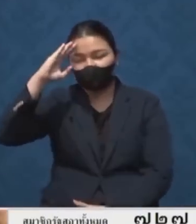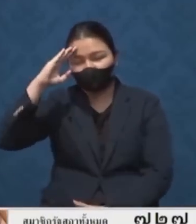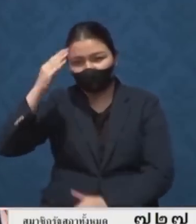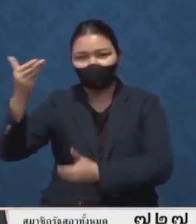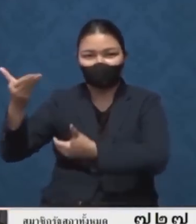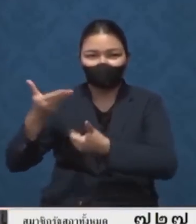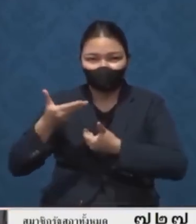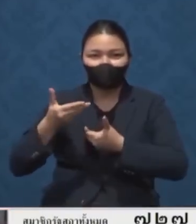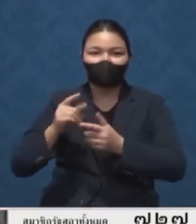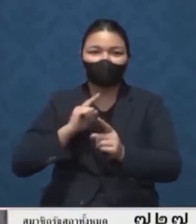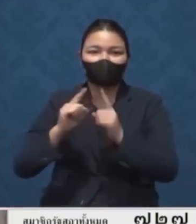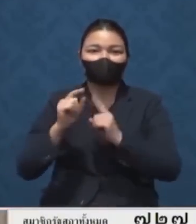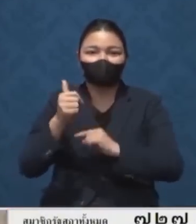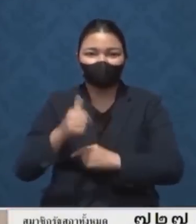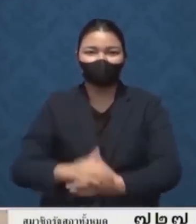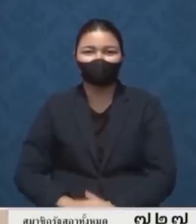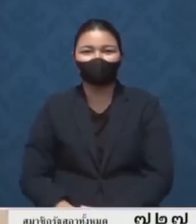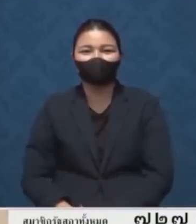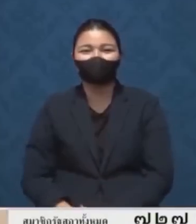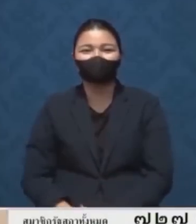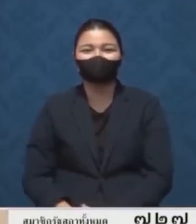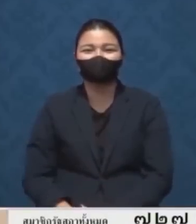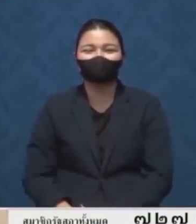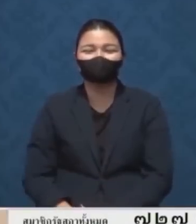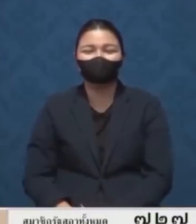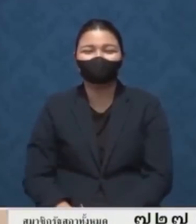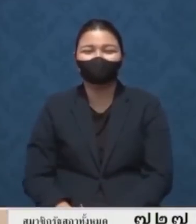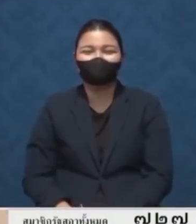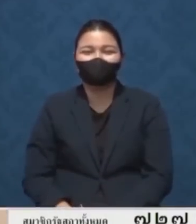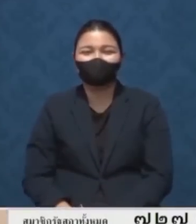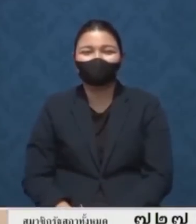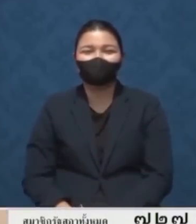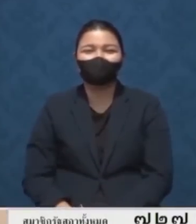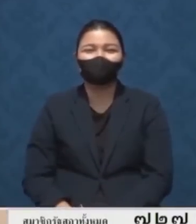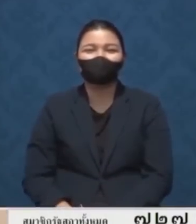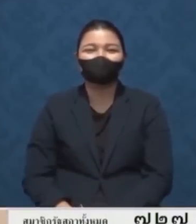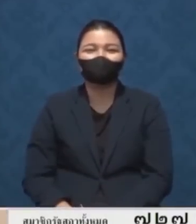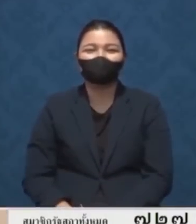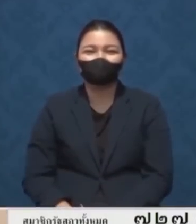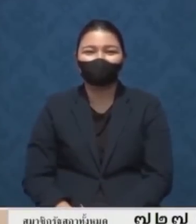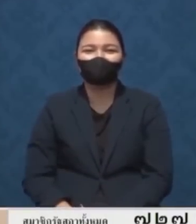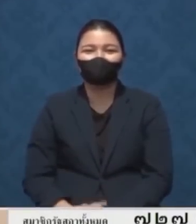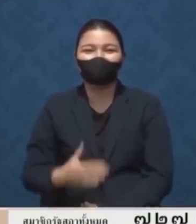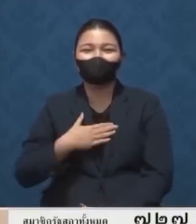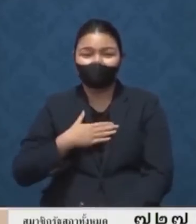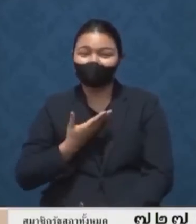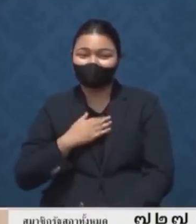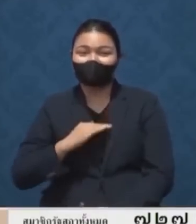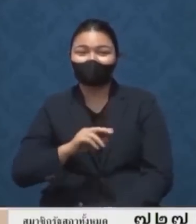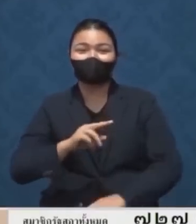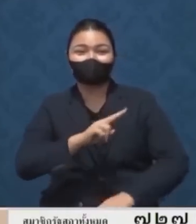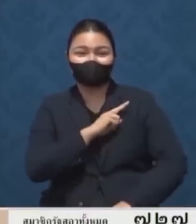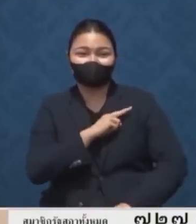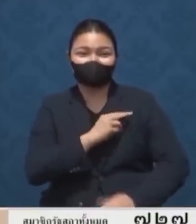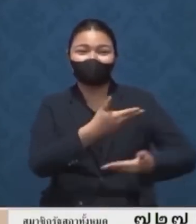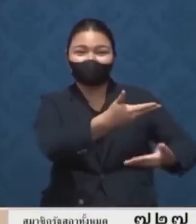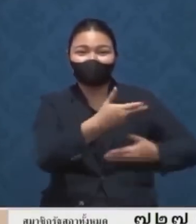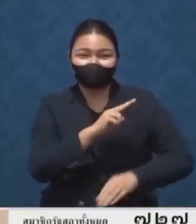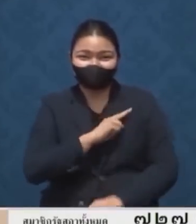ค่ะผมว่าไปฉันเองใช่ไหมครับแต่ทำ